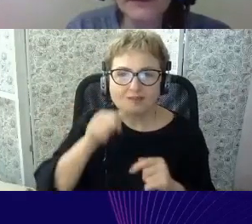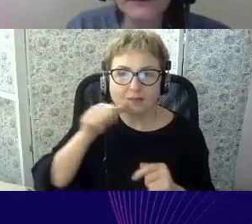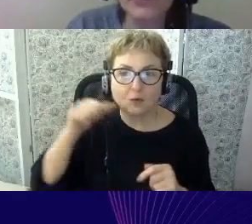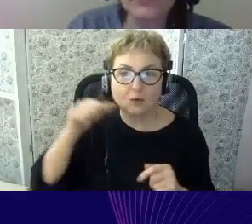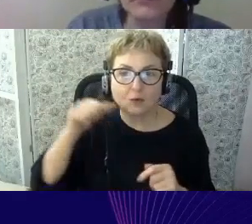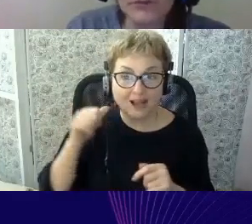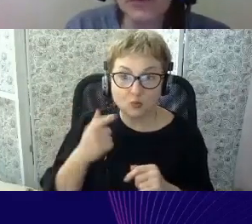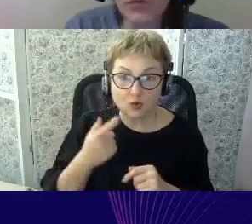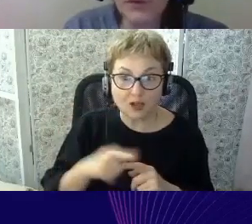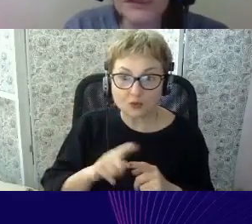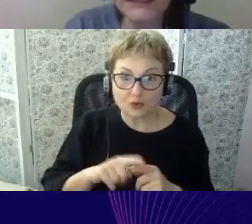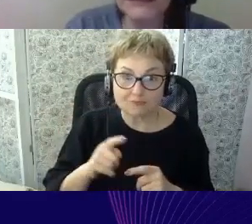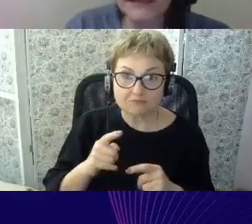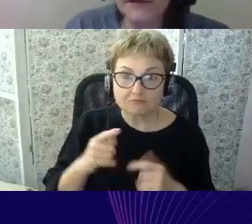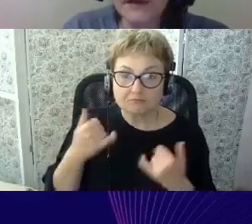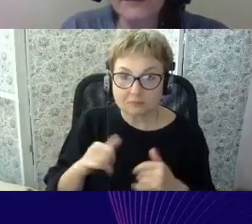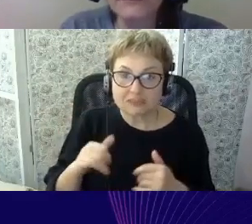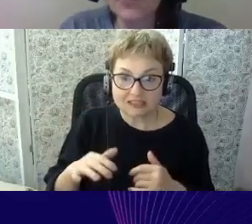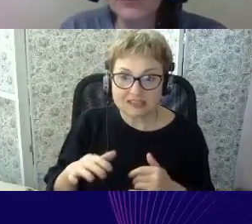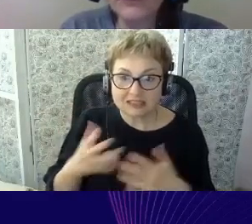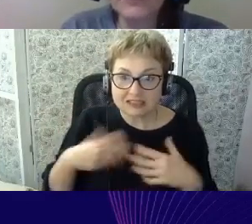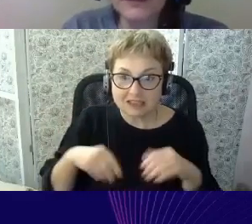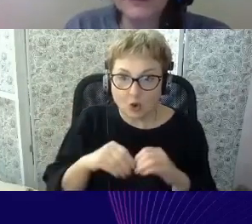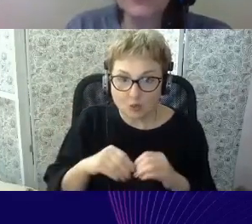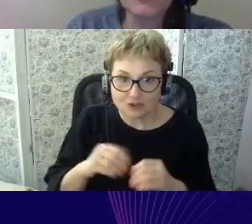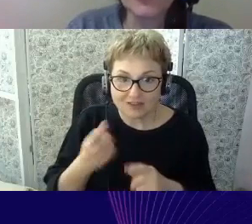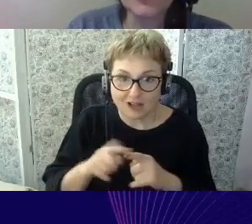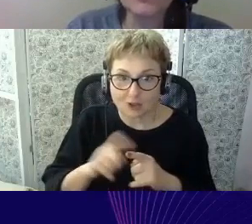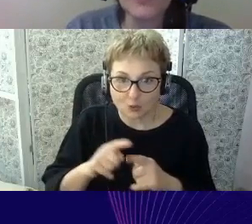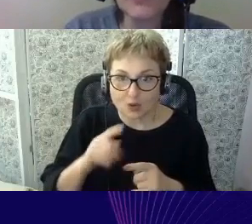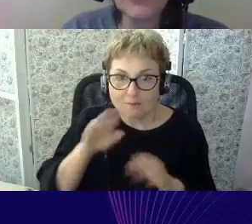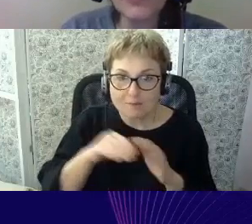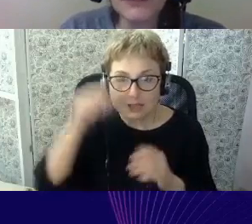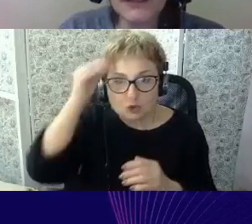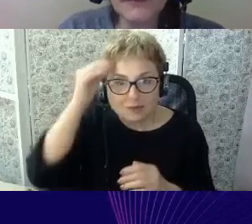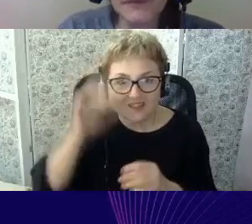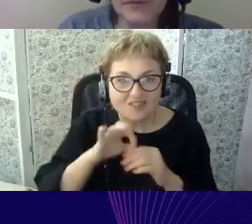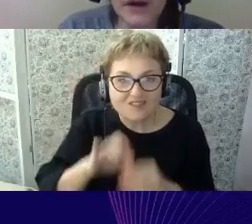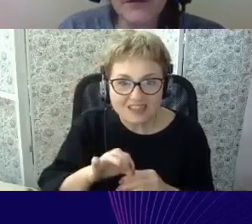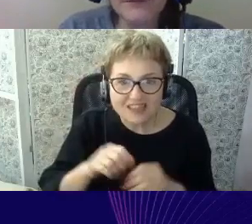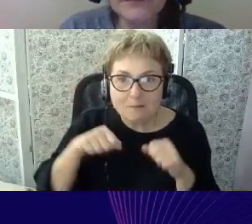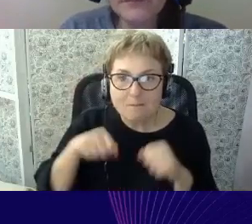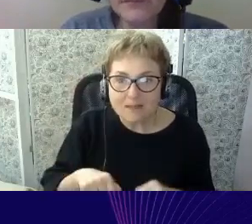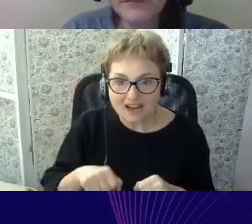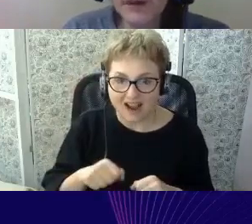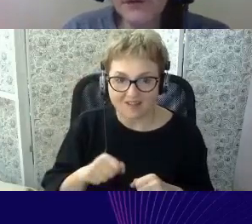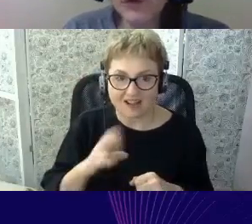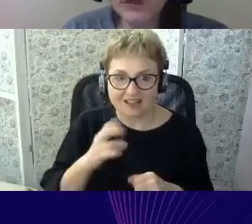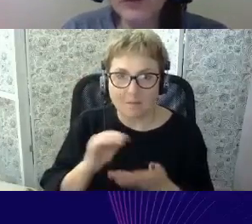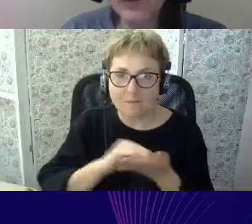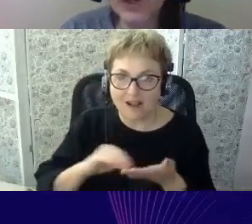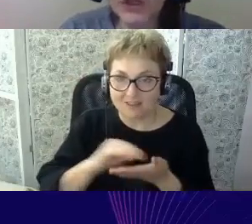году, наверное, скажу громко, потрясли сообщество, да, которые подразумевают введение права